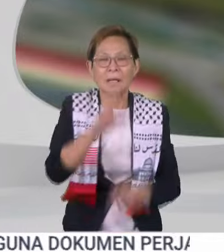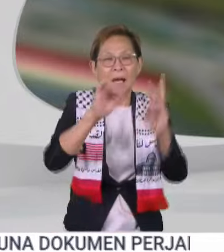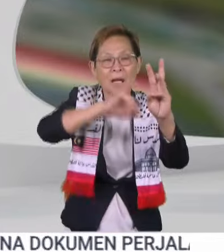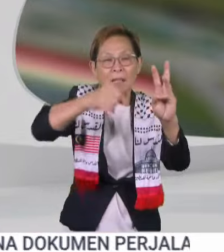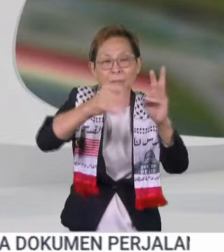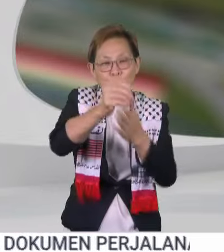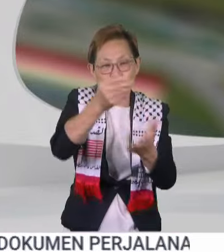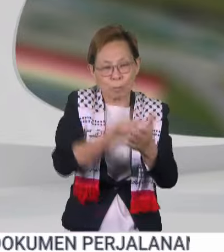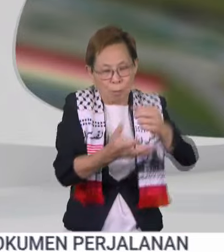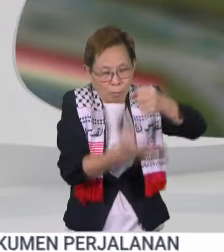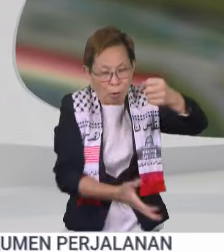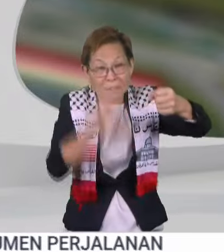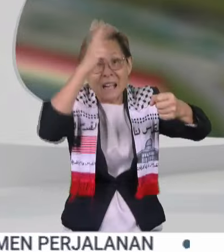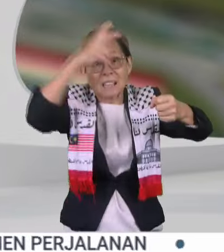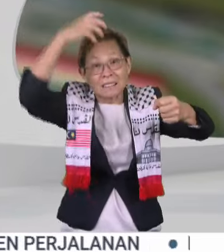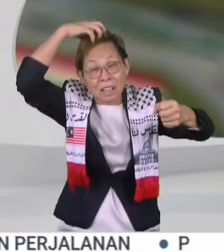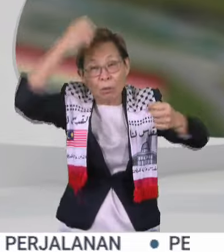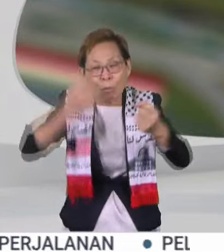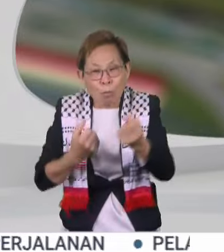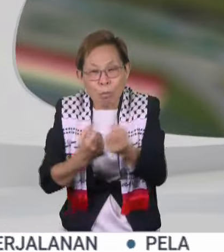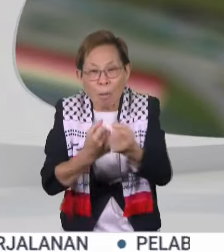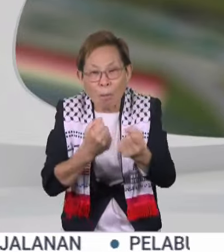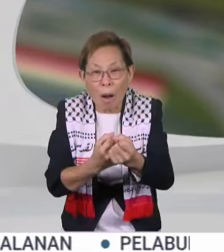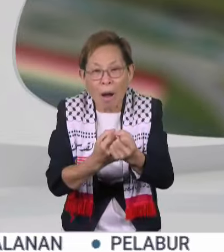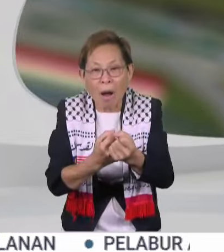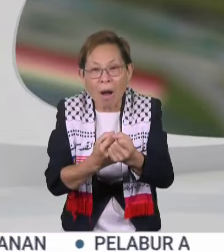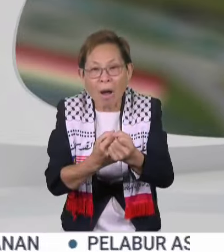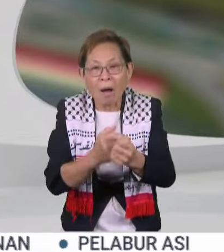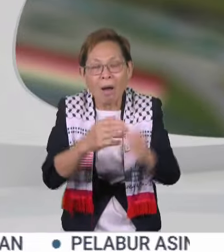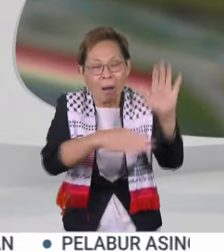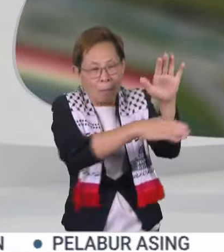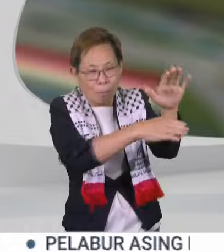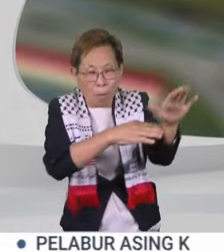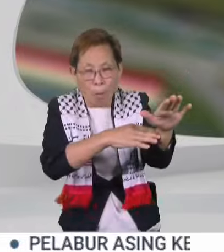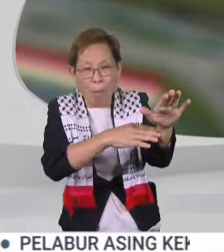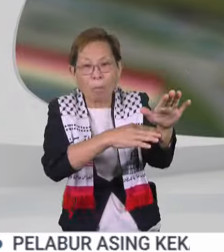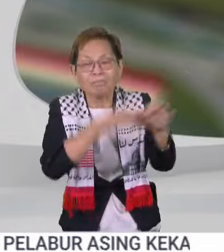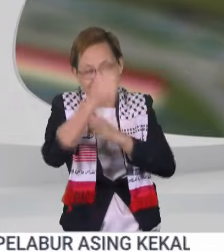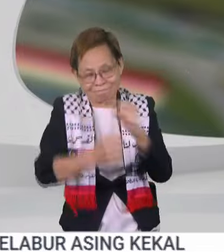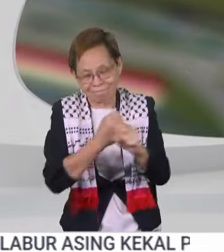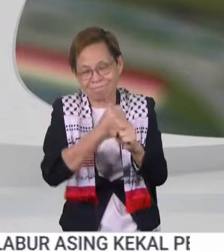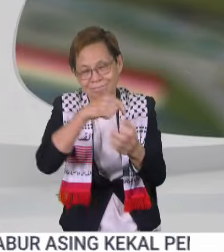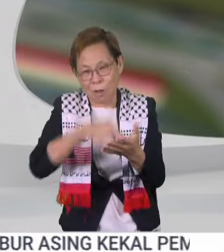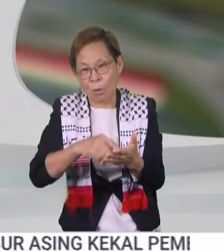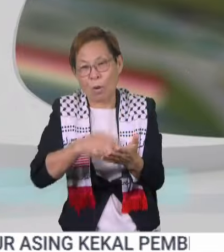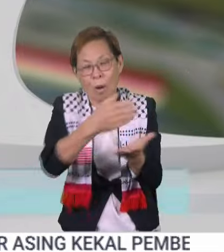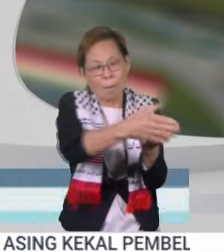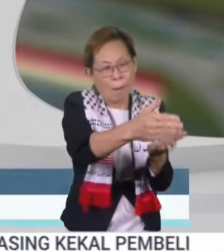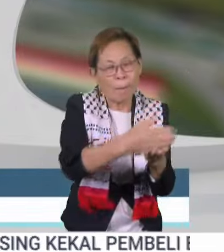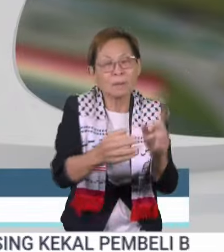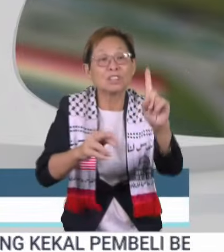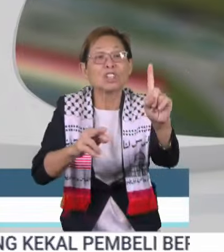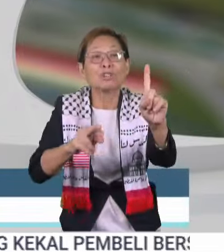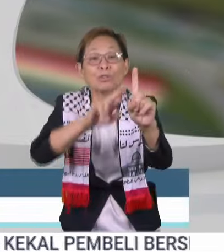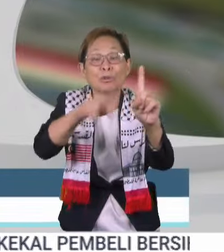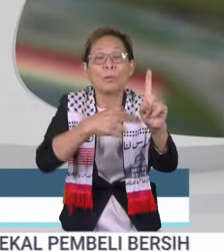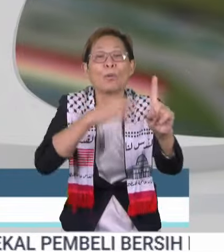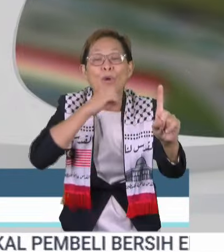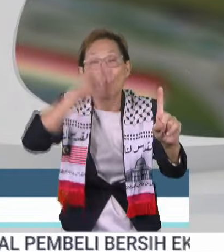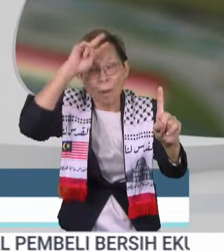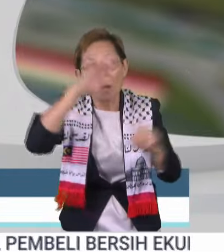RM6 juta diperuntukkan kerajaan negeri bagi sumbangan ibadah korban sempena Aidiladha tahun ini. Sumbangan itu melibatkan agihan 1,000 kambing dan